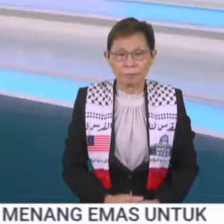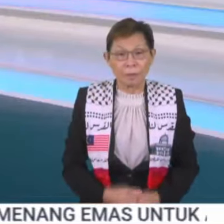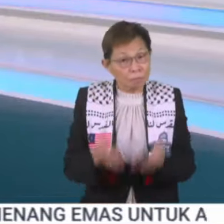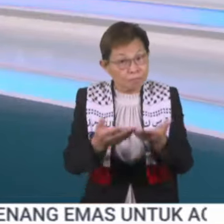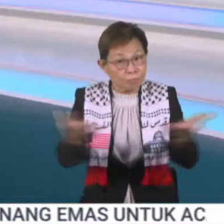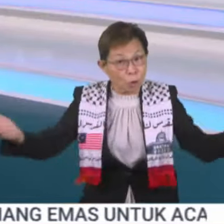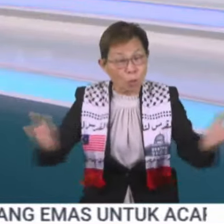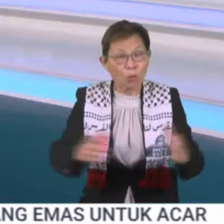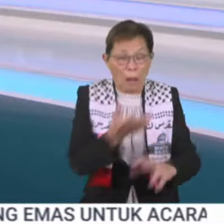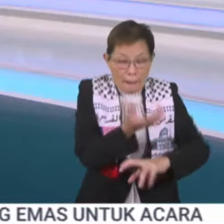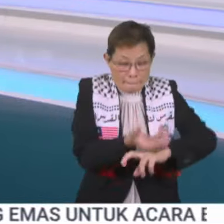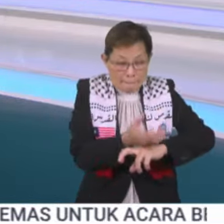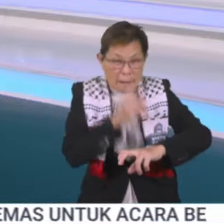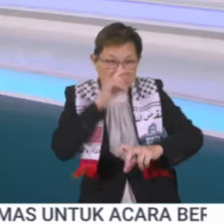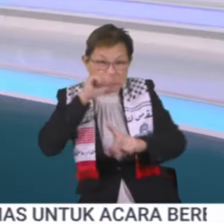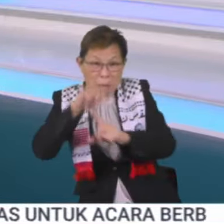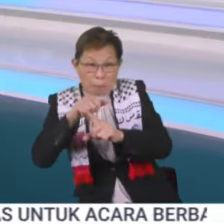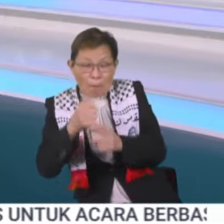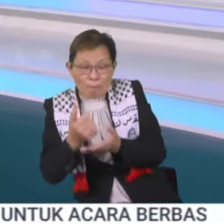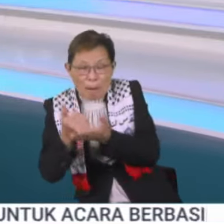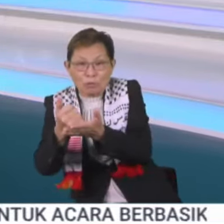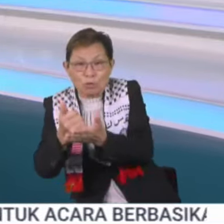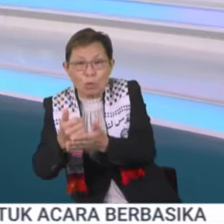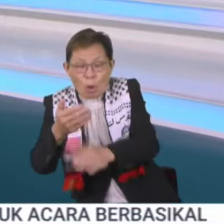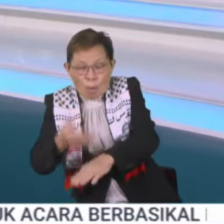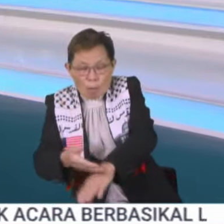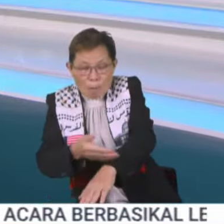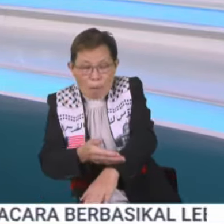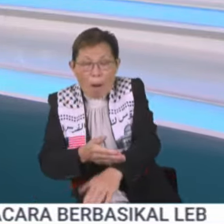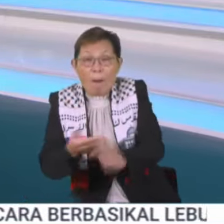Saudara, Tukun Tiruan bantu tingkatkan pendapatan